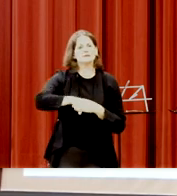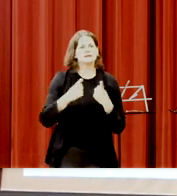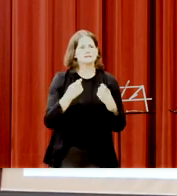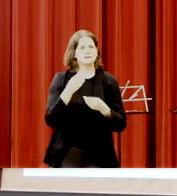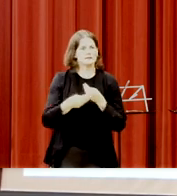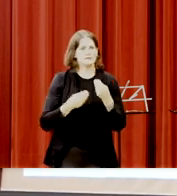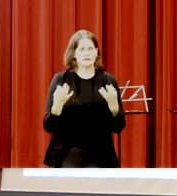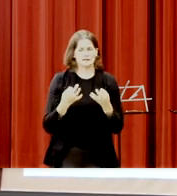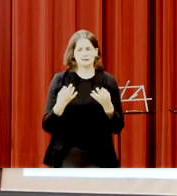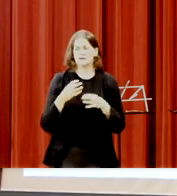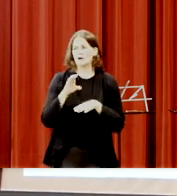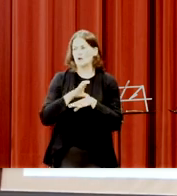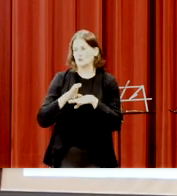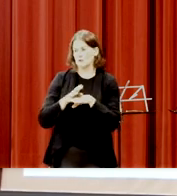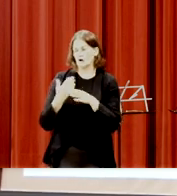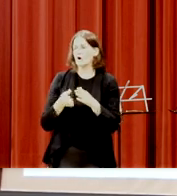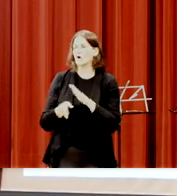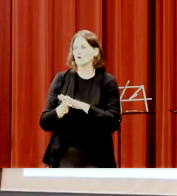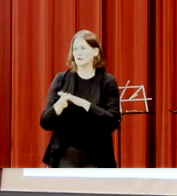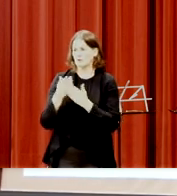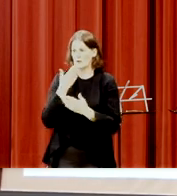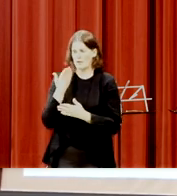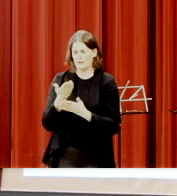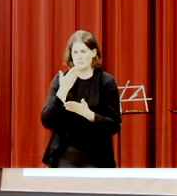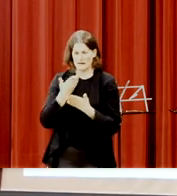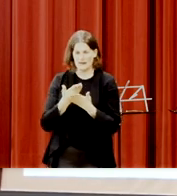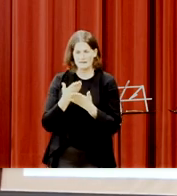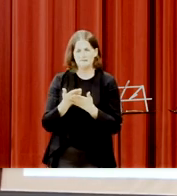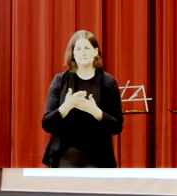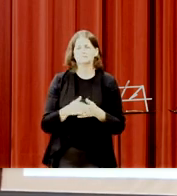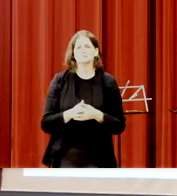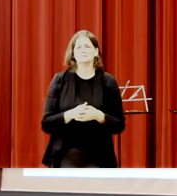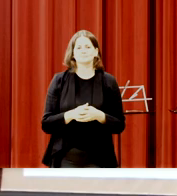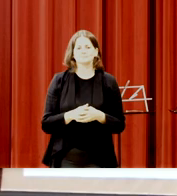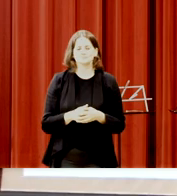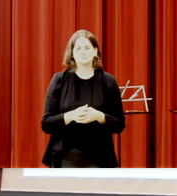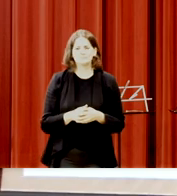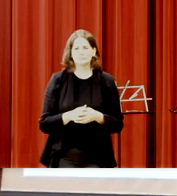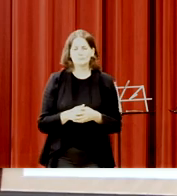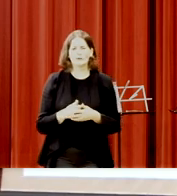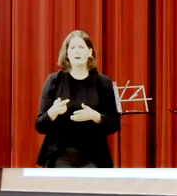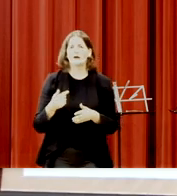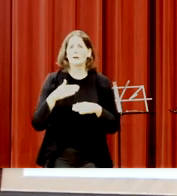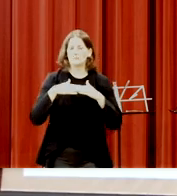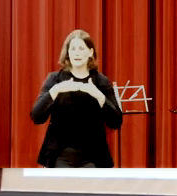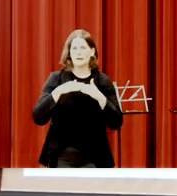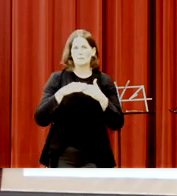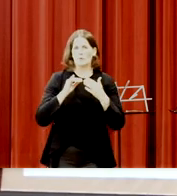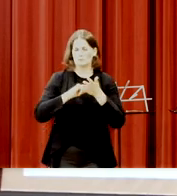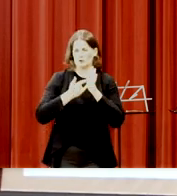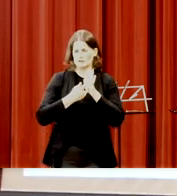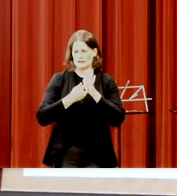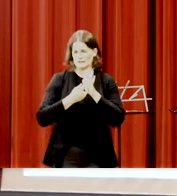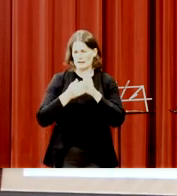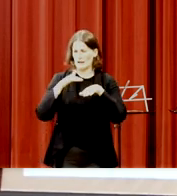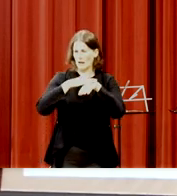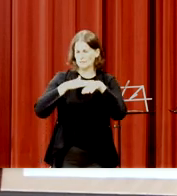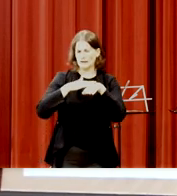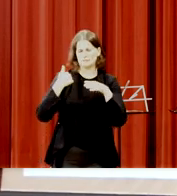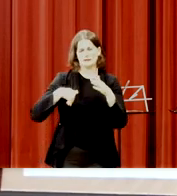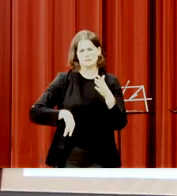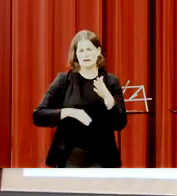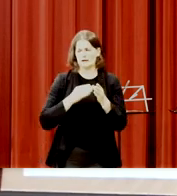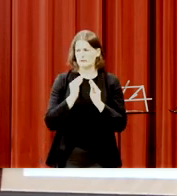bàsic. Saber el que ha de ser l'obra. Per tant, un projecte bàsic a partir del qual puguem anar evolucionant i de forma